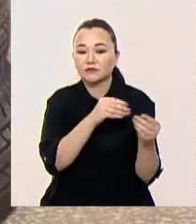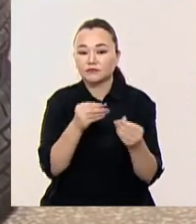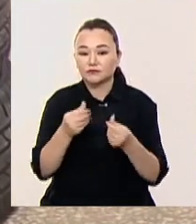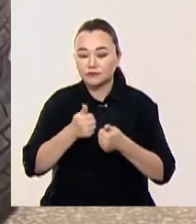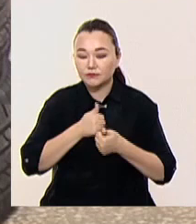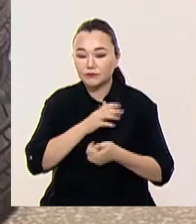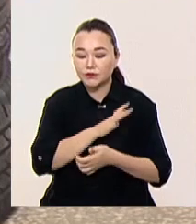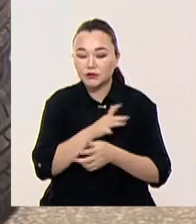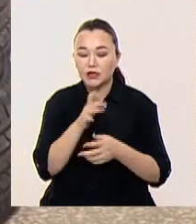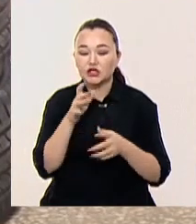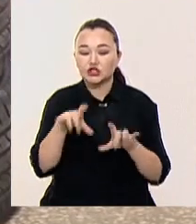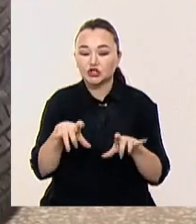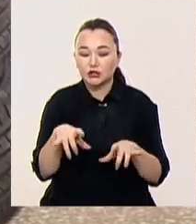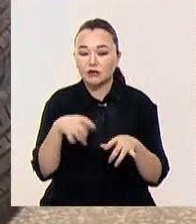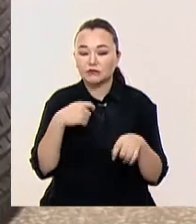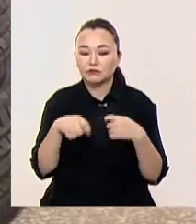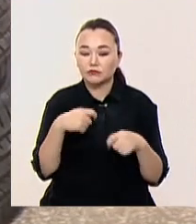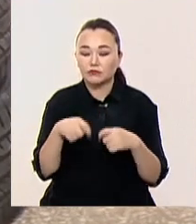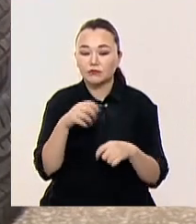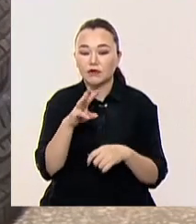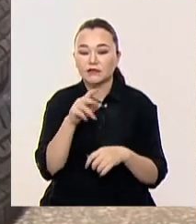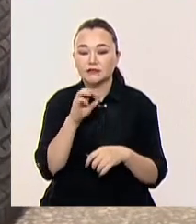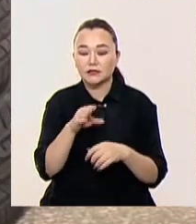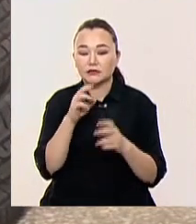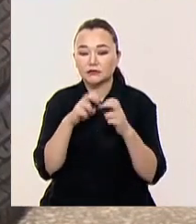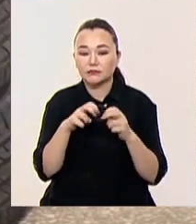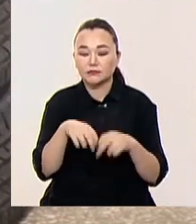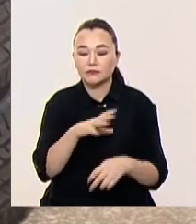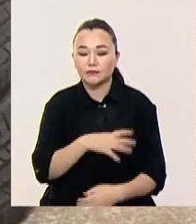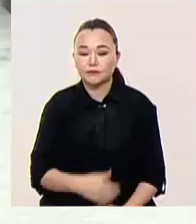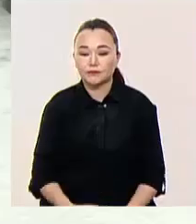түсіндіреді. Шиналардың нарқын Мақсат Жақсыбайұлы зерттеп көрді.